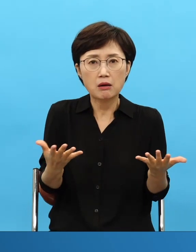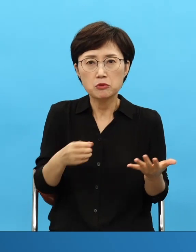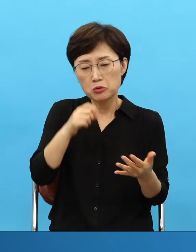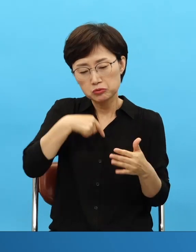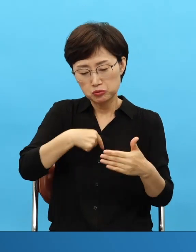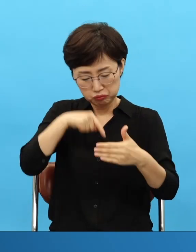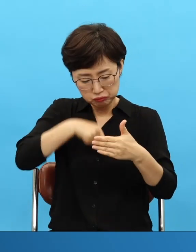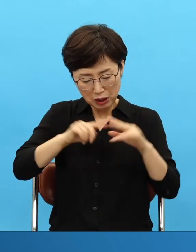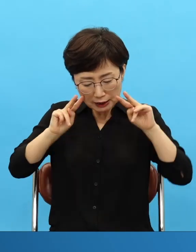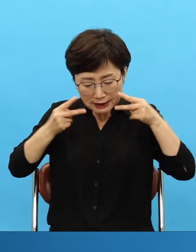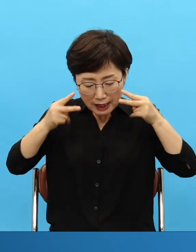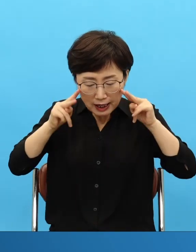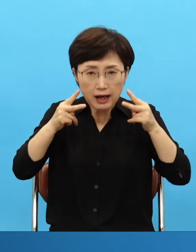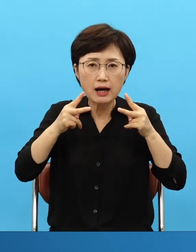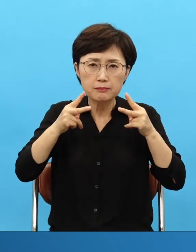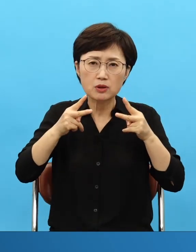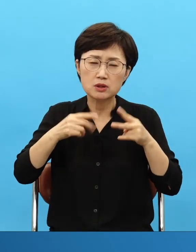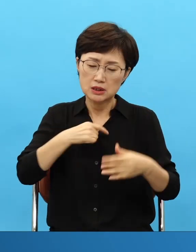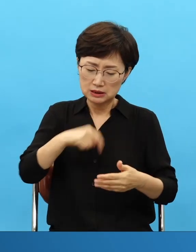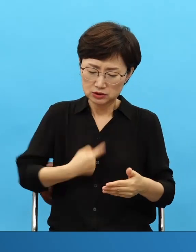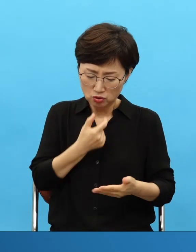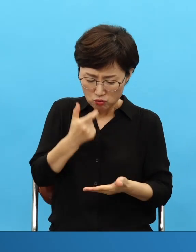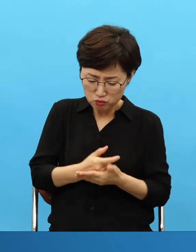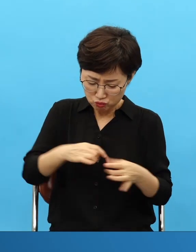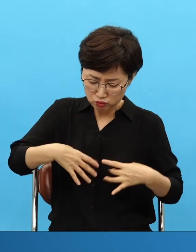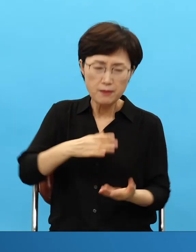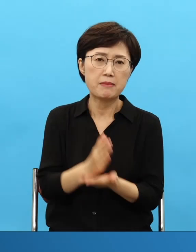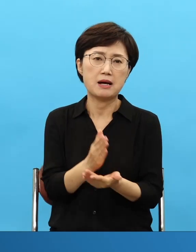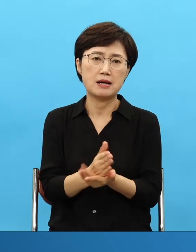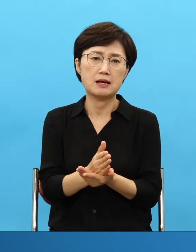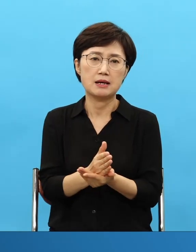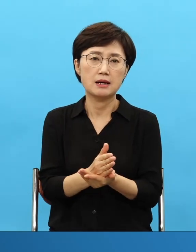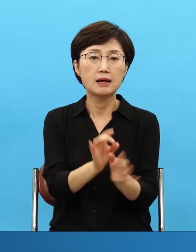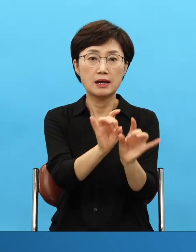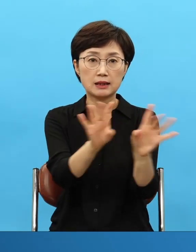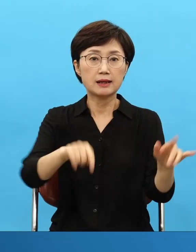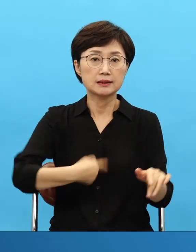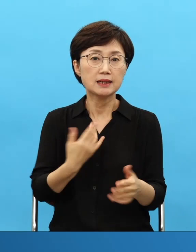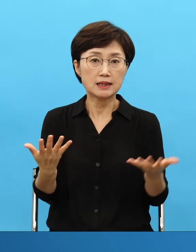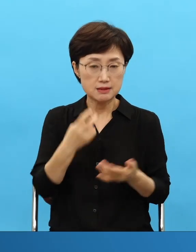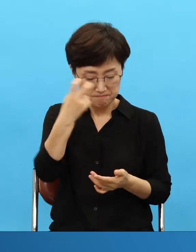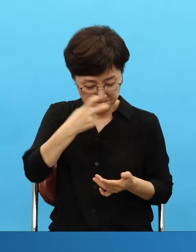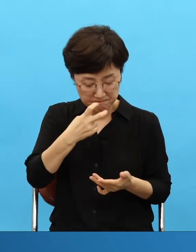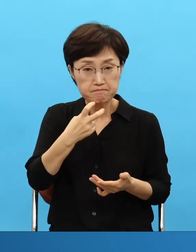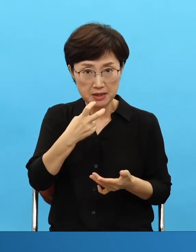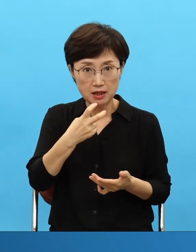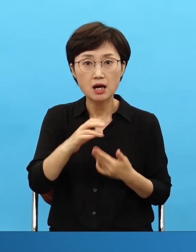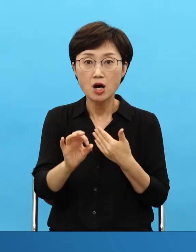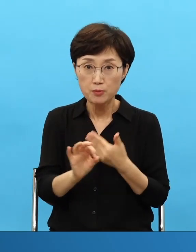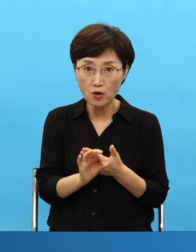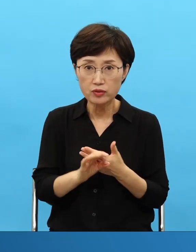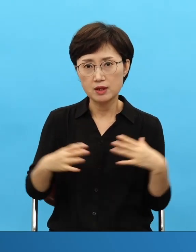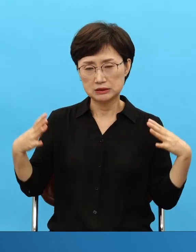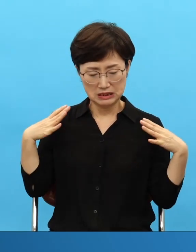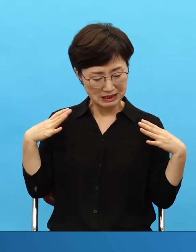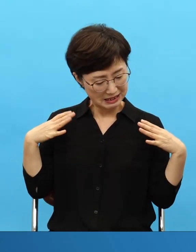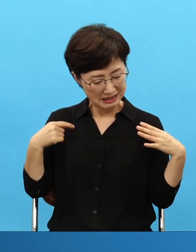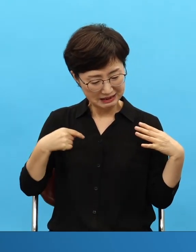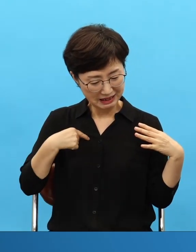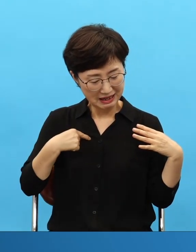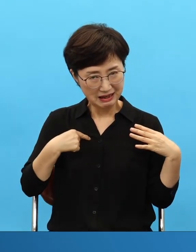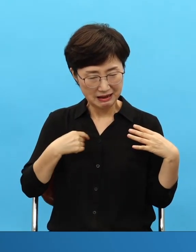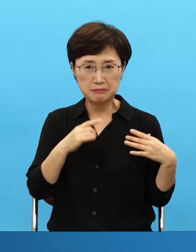못하고 된 줄로 생각하면 스스로 속임이라. 각각 자기의 일을 살펴라. 그리하면 자랑할